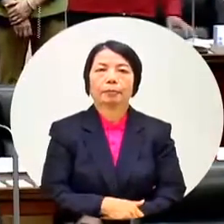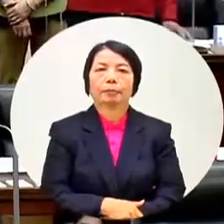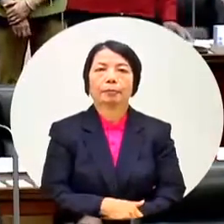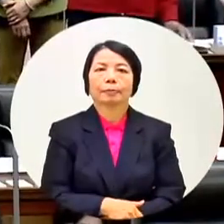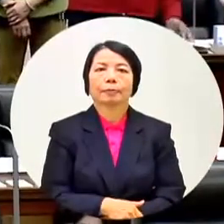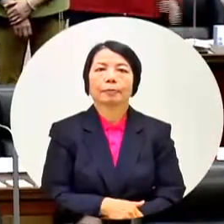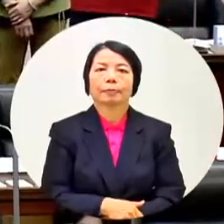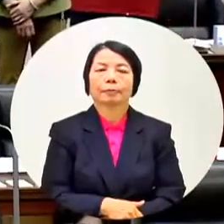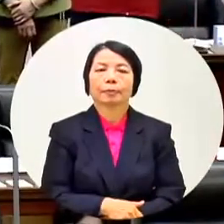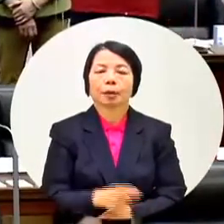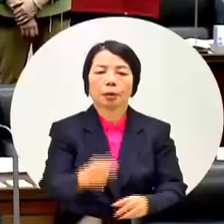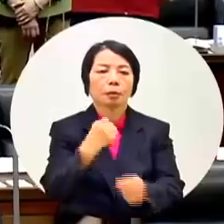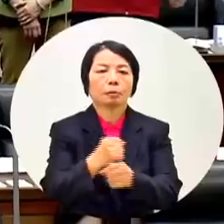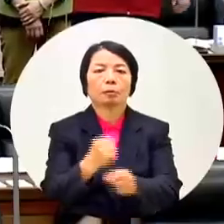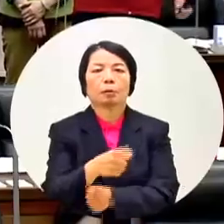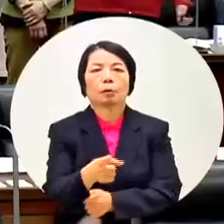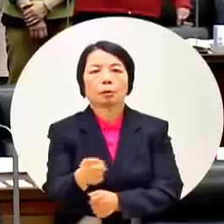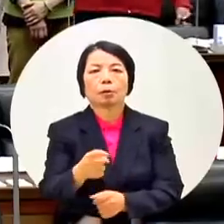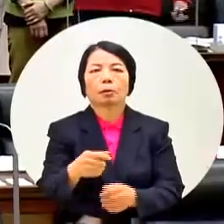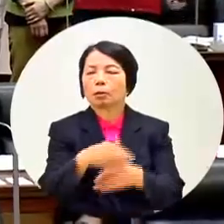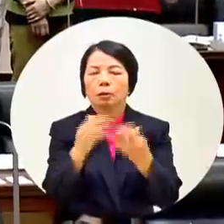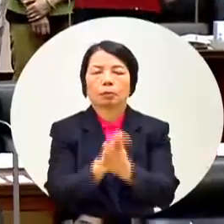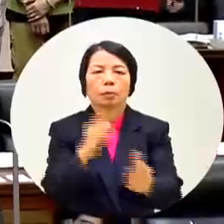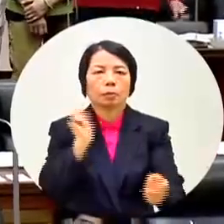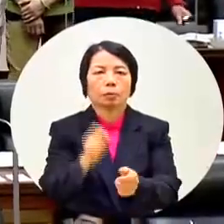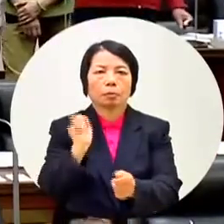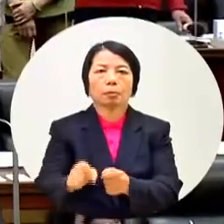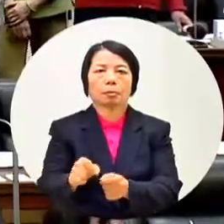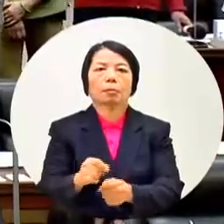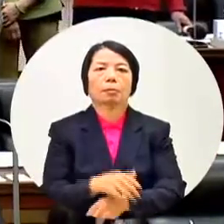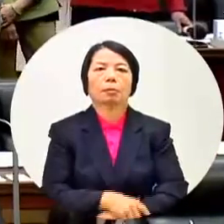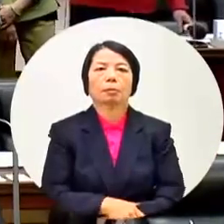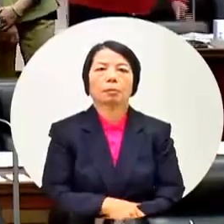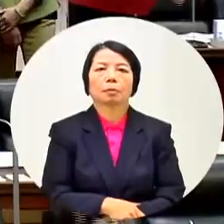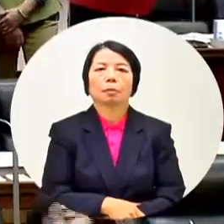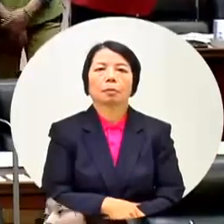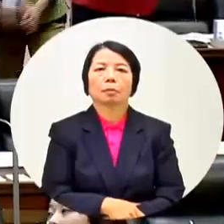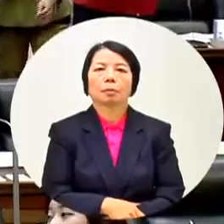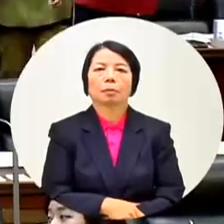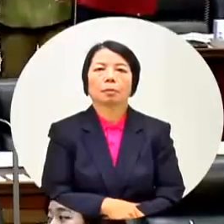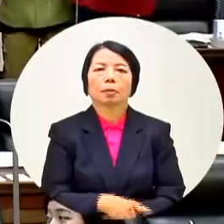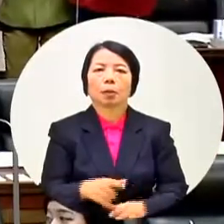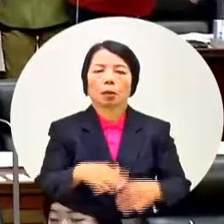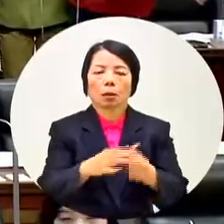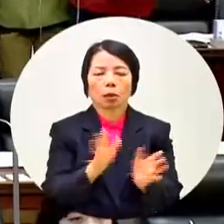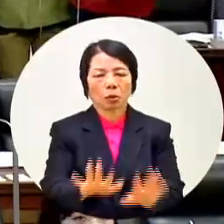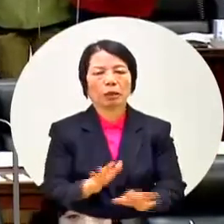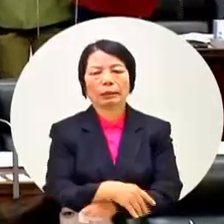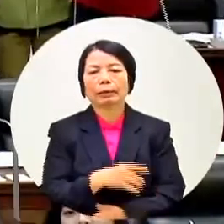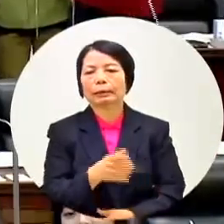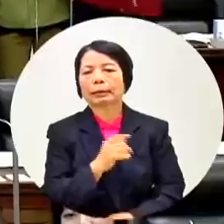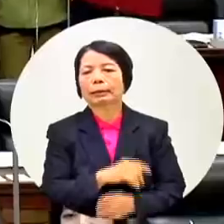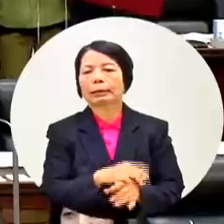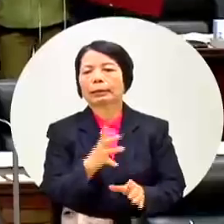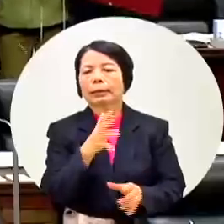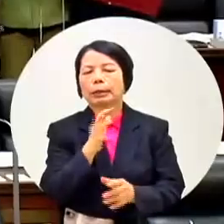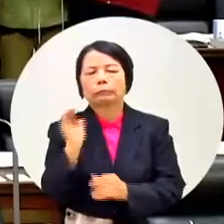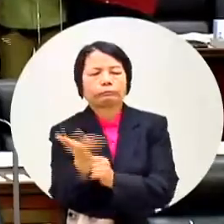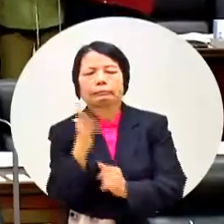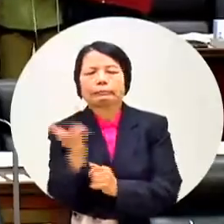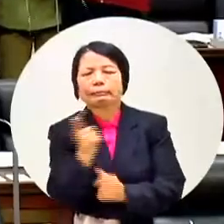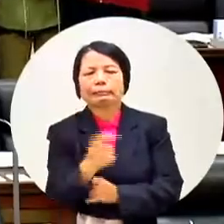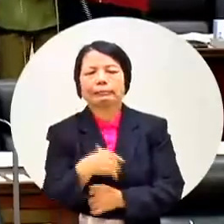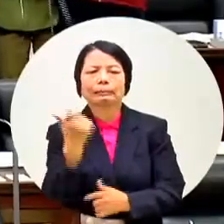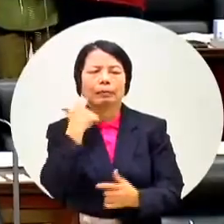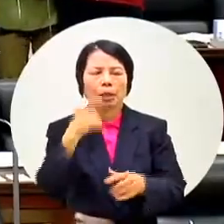破。嘿啦，还有我那碰风哈。好，请市长在我们没有戳破的，还有太平岛